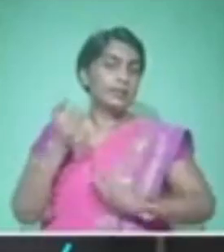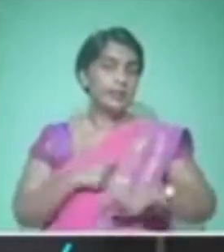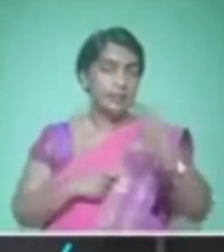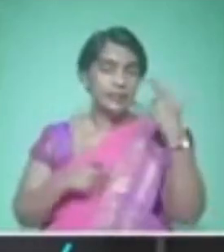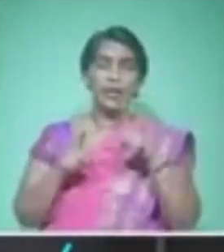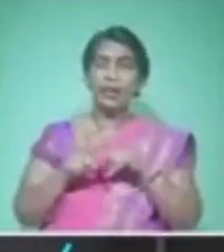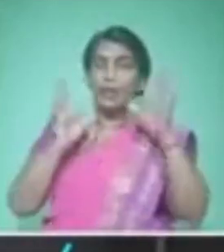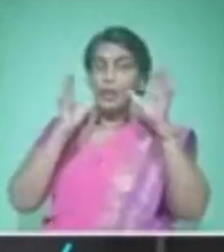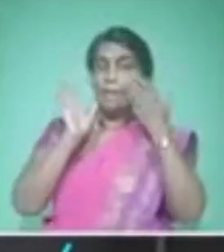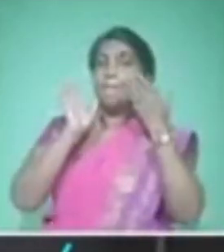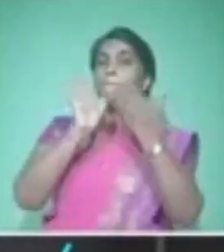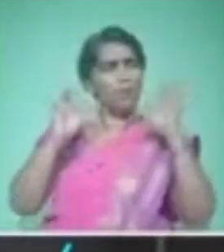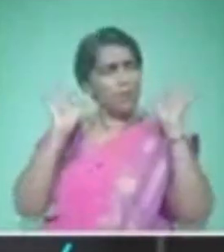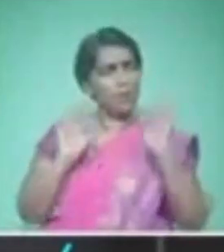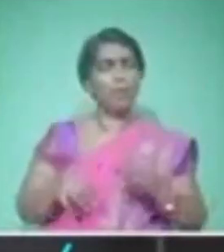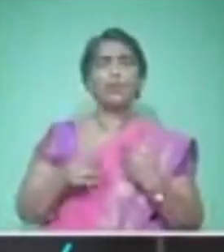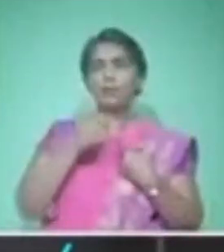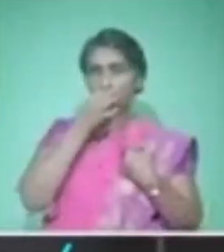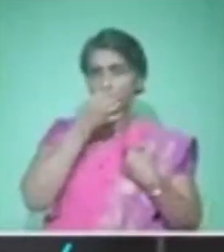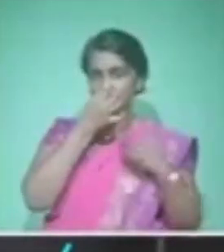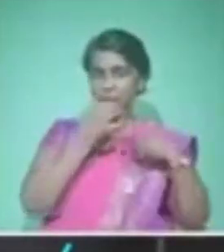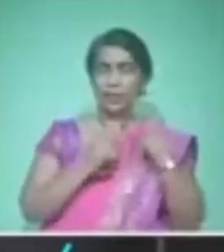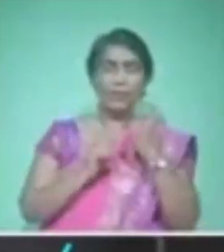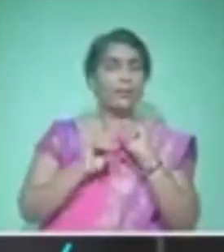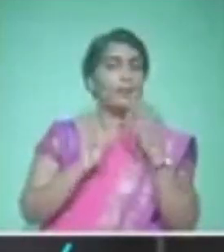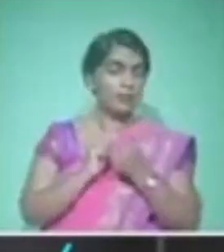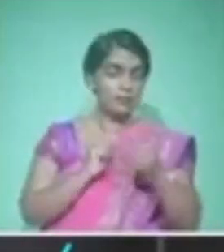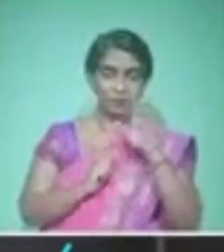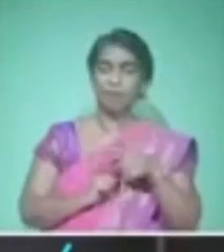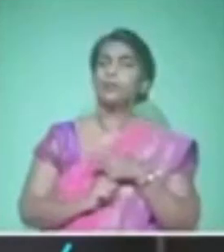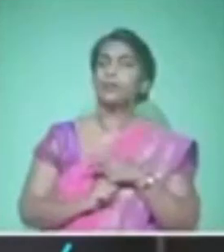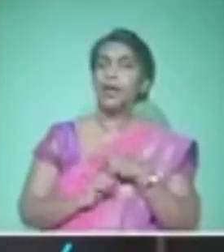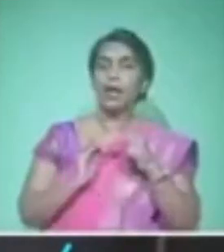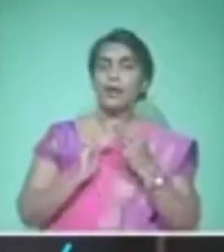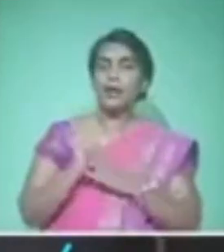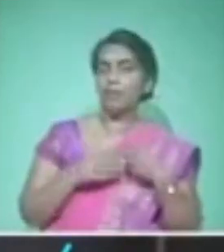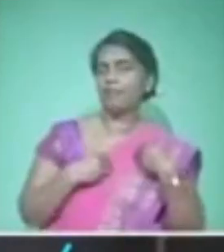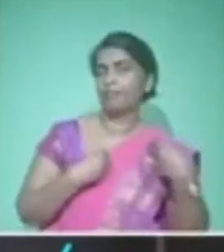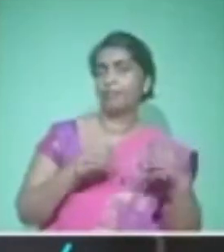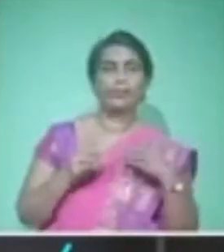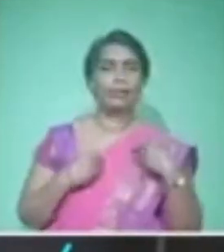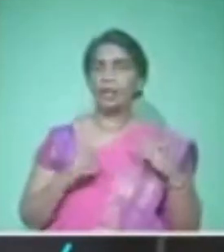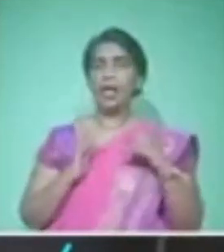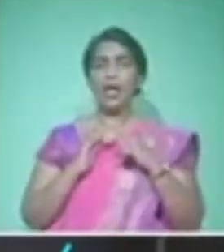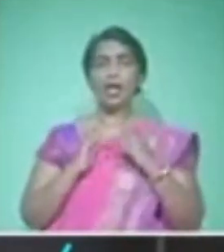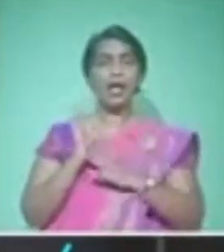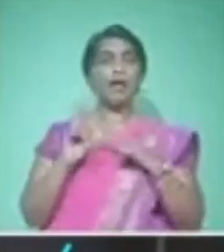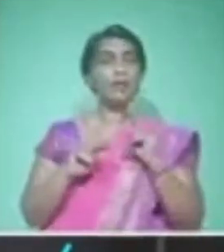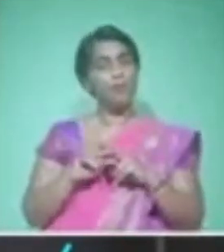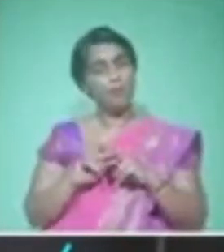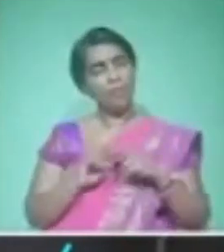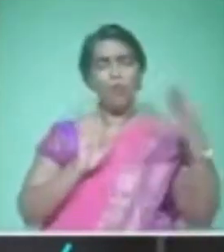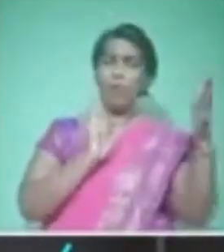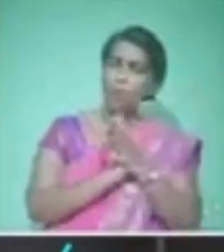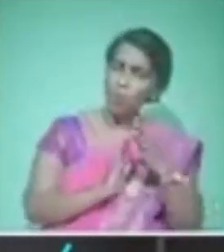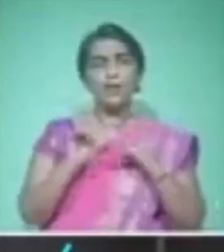බිල් එක්මවලා තියෙන ඕකෙන් අපි ගැලවෙන්න ඕනේ. අපි ආර්ථික ප්‍රතිපත්ති වලට ආපුවාම IMF එකට නැවෙන්නේ නැහැ. IMF එක එක්කෝ හෝ IMF